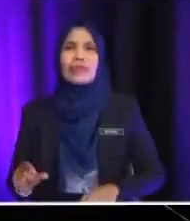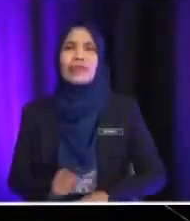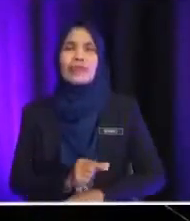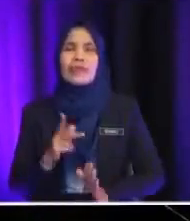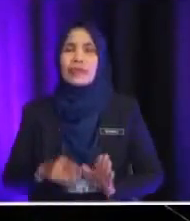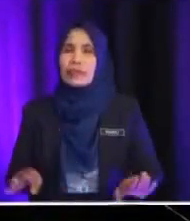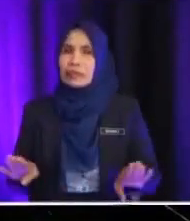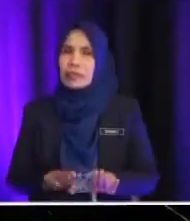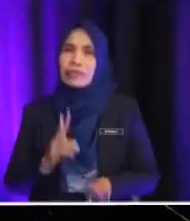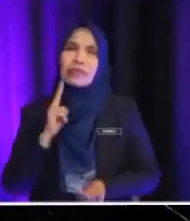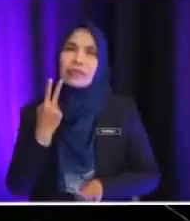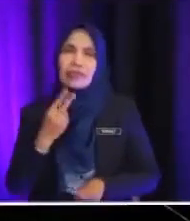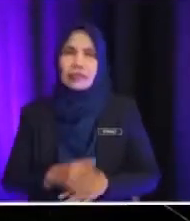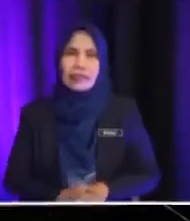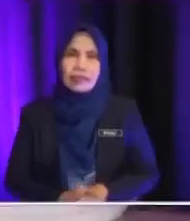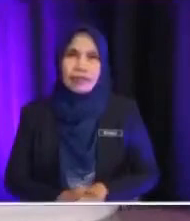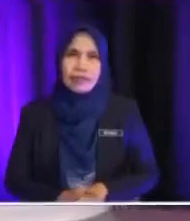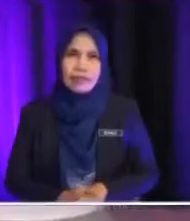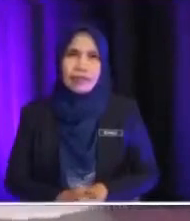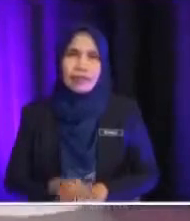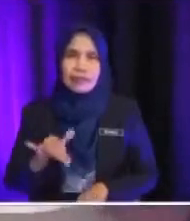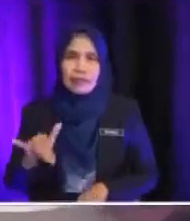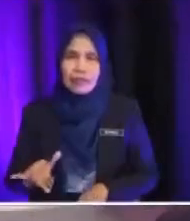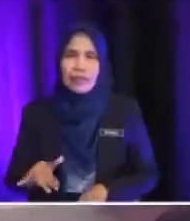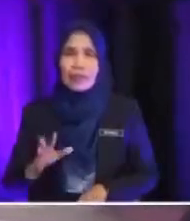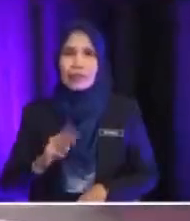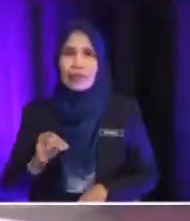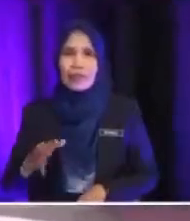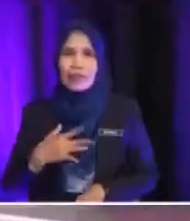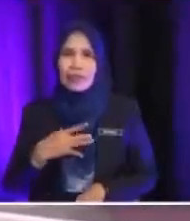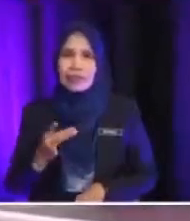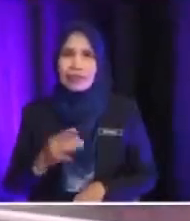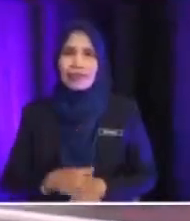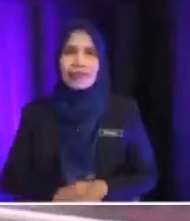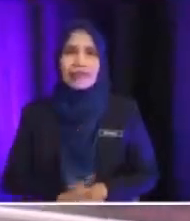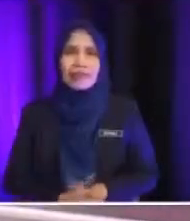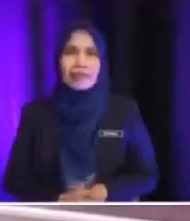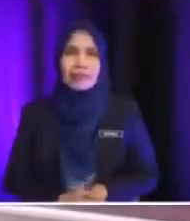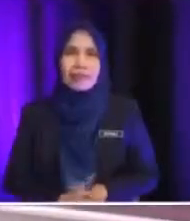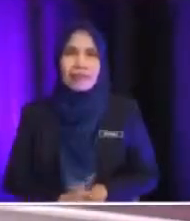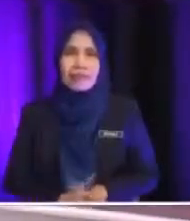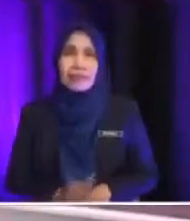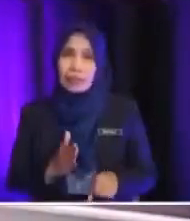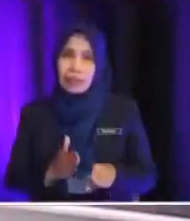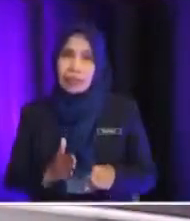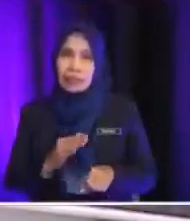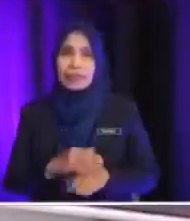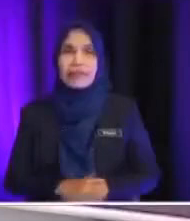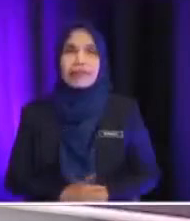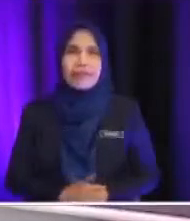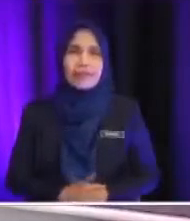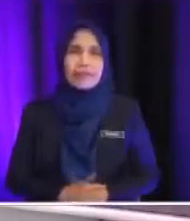pelbagai jenis apa-apa sayuran. Apa-apa jenis sayuran sahaja. Yang murid-murid suka. Okey. Sekarang ni cikgu gunakan timun lah. Timun,